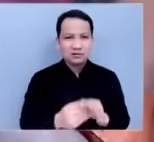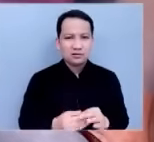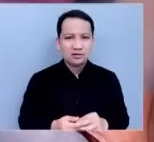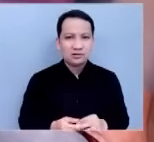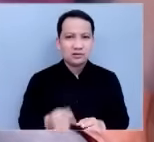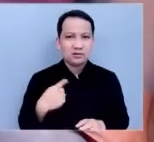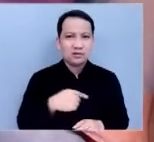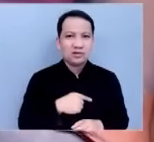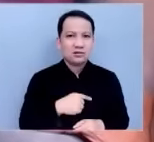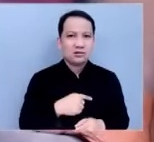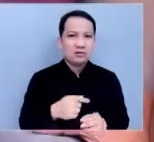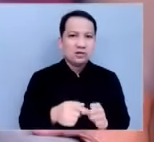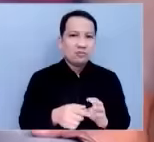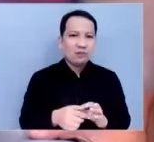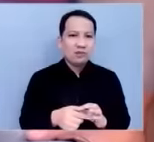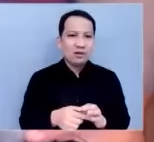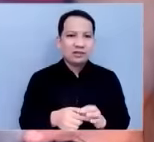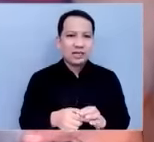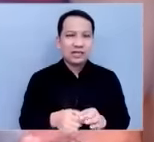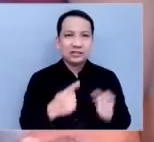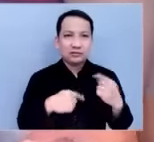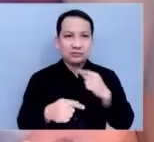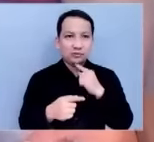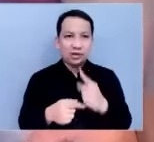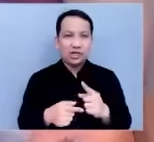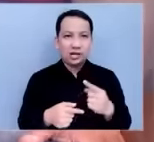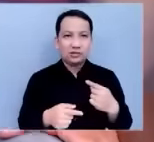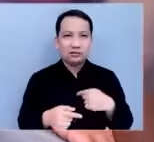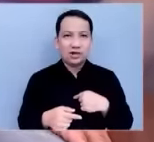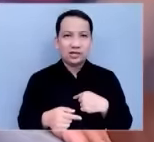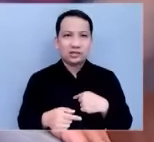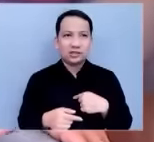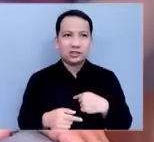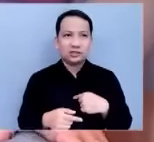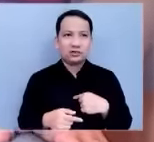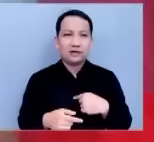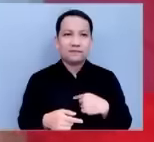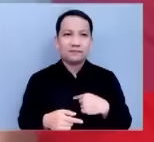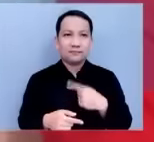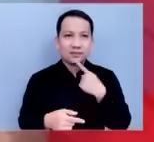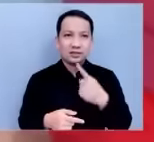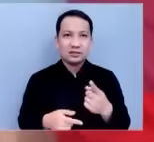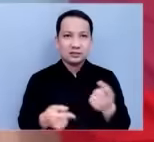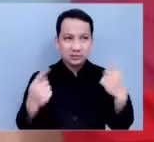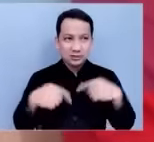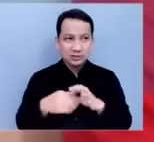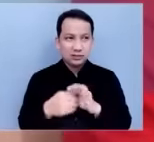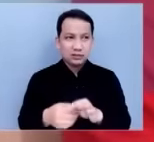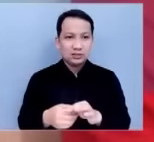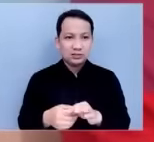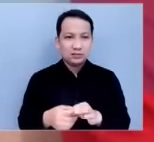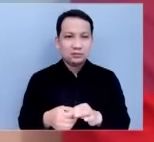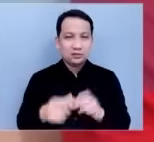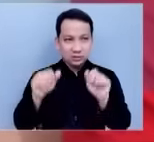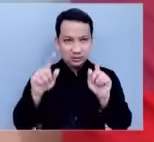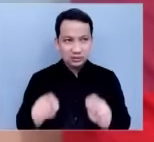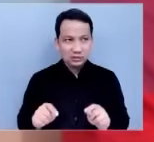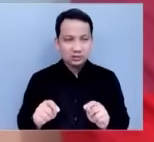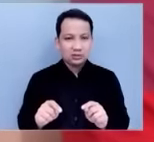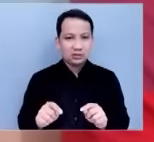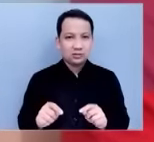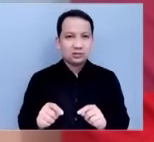ang rehearsal namin. Day before. Ay, ganun. Day before kami mag-rehearse. Kahit yung mga Saturdays namin na supposed